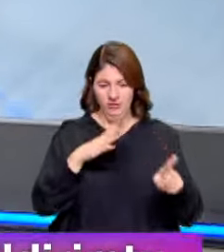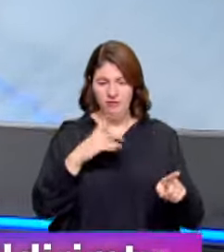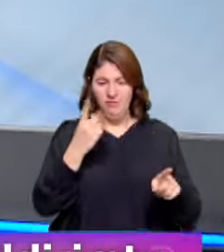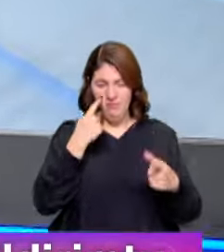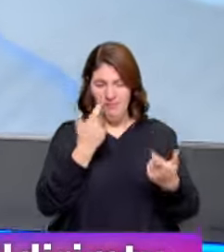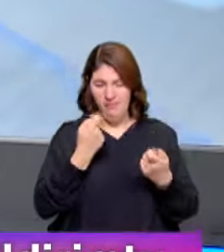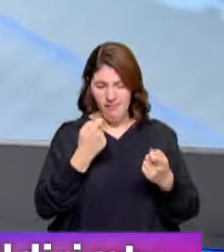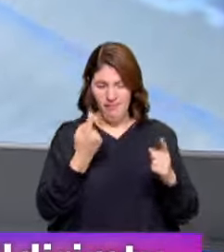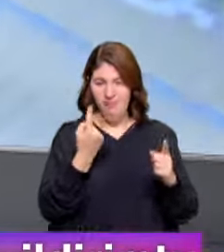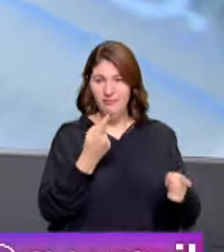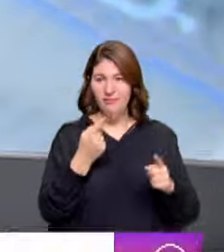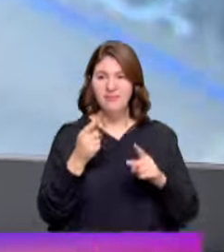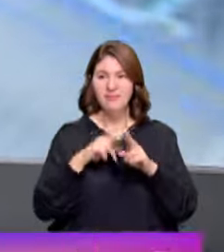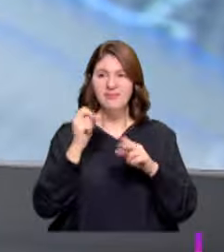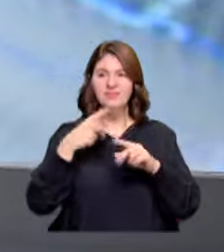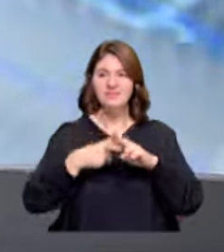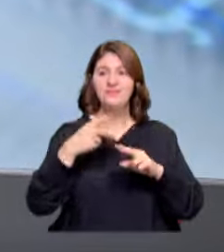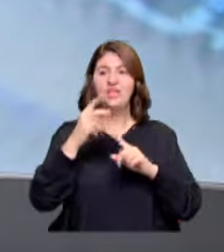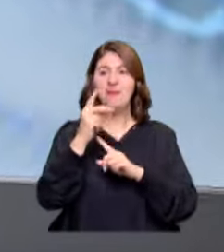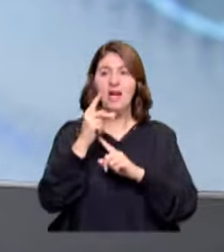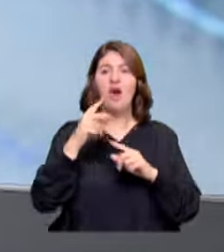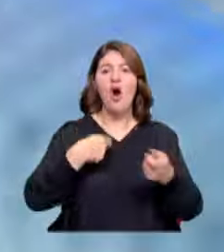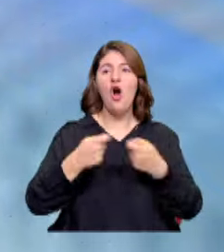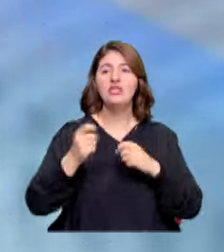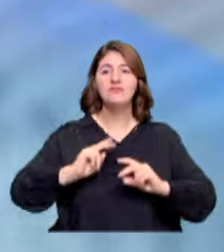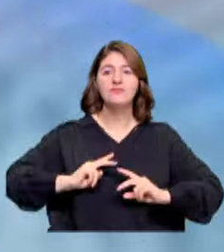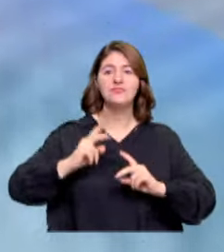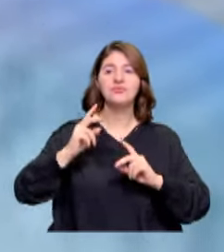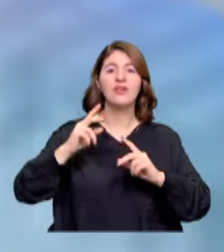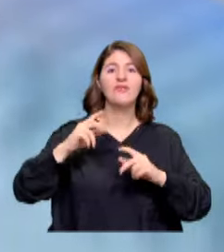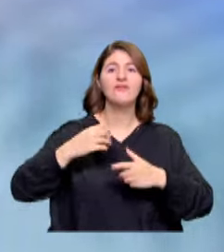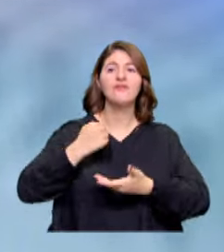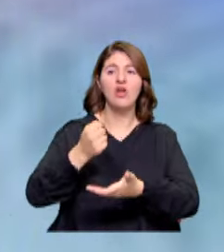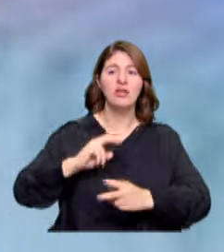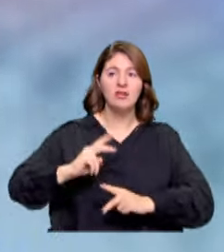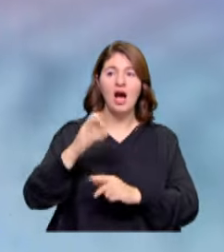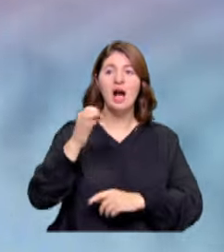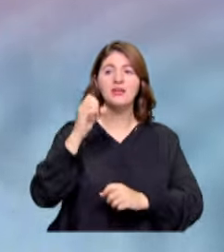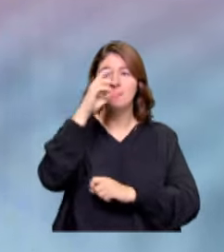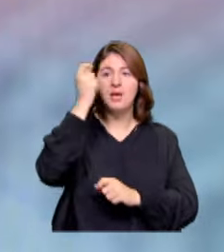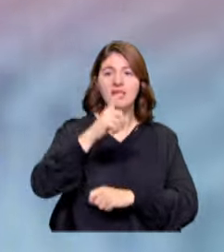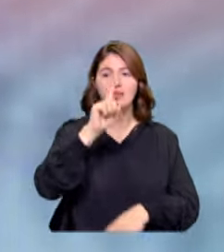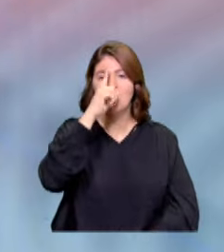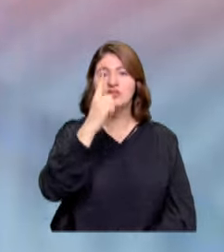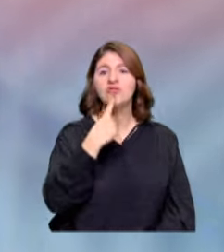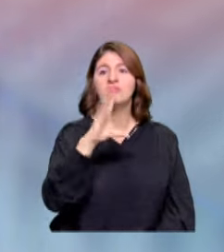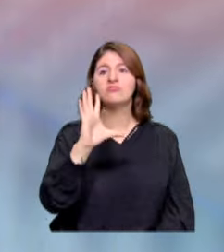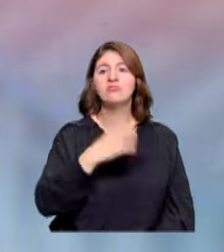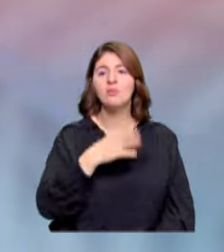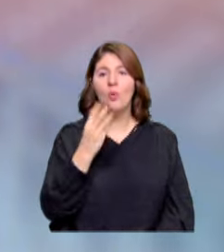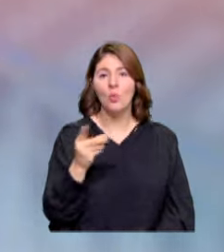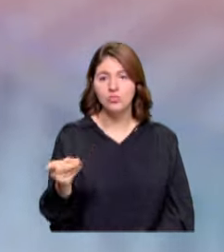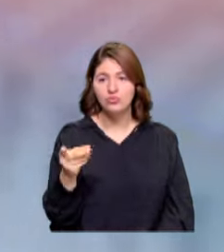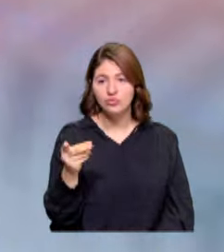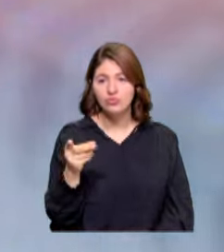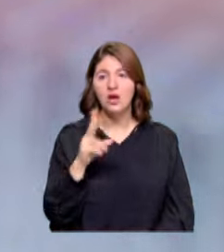bir pencere. Koza İpek Holding'in fona devriyle Erdoğan altın madeninde tek söz sahibi haline geldi diyor Bir Gün